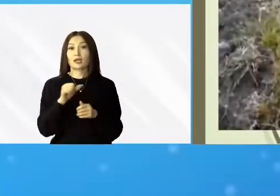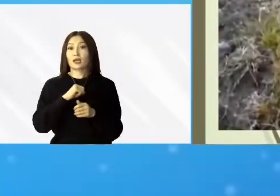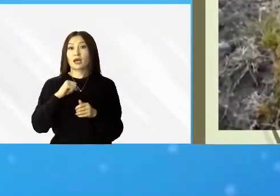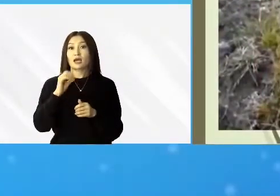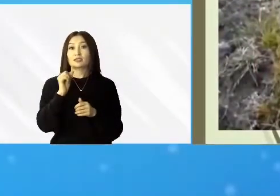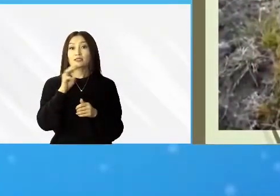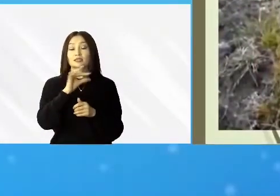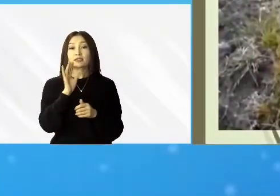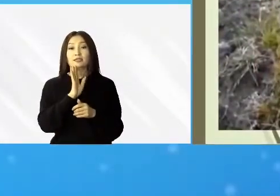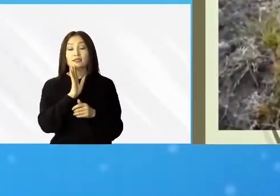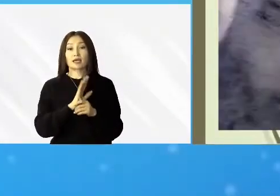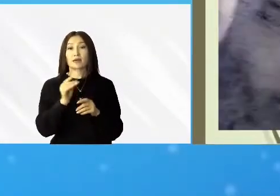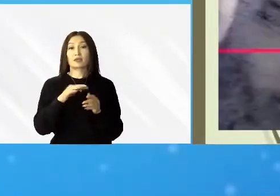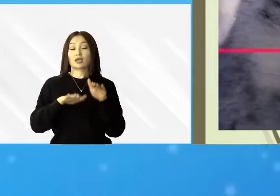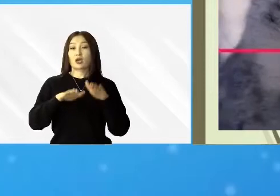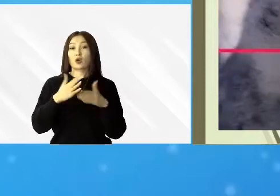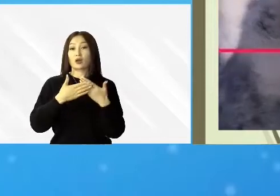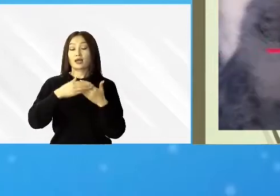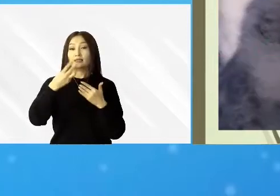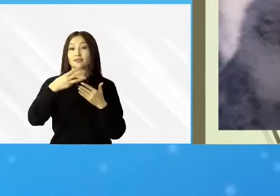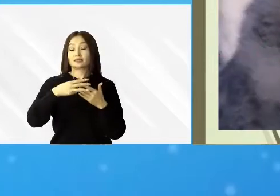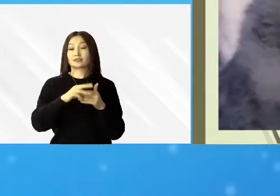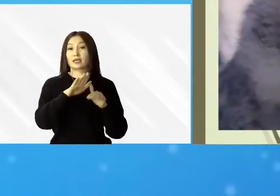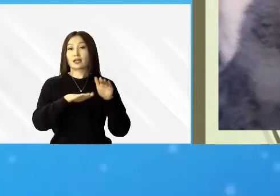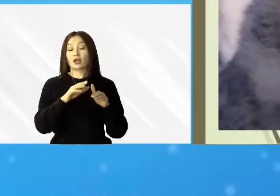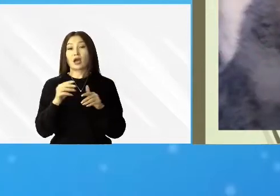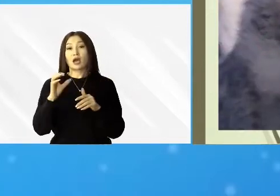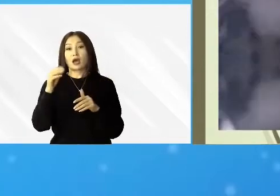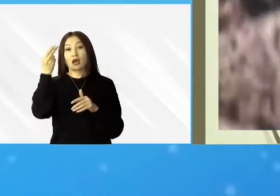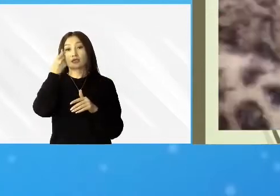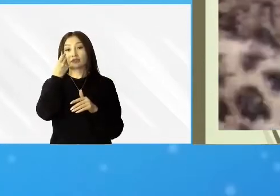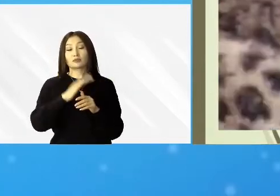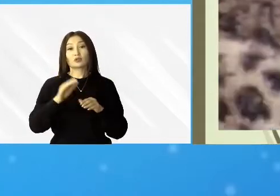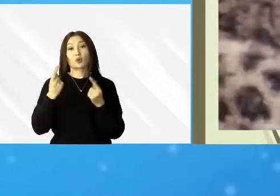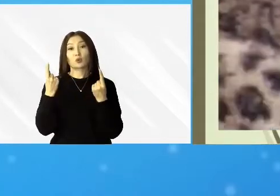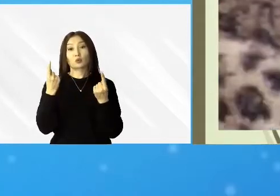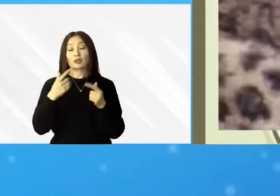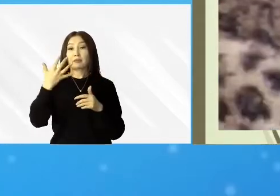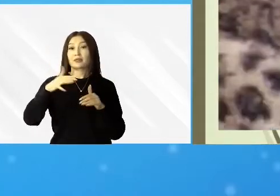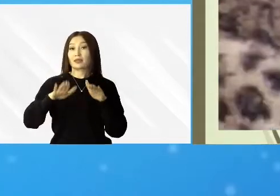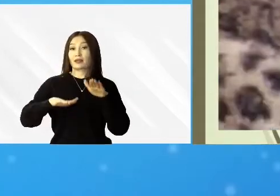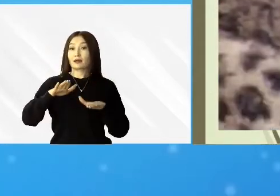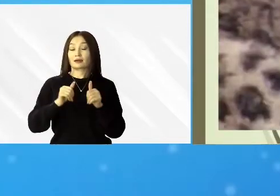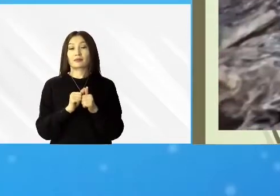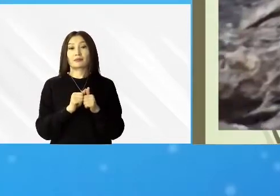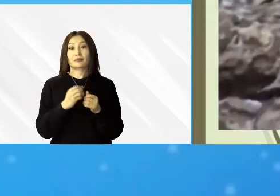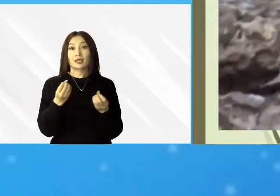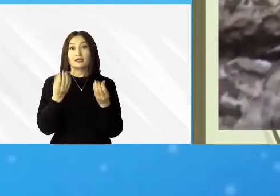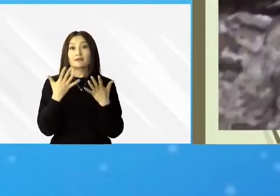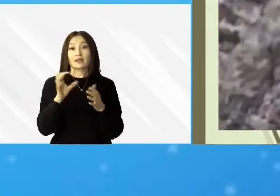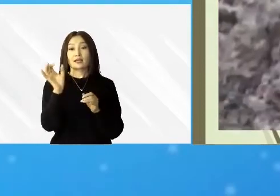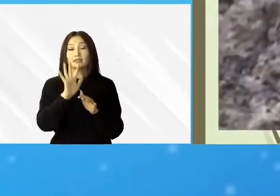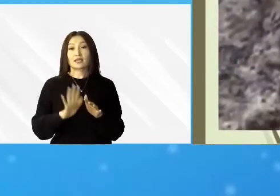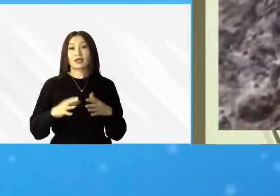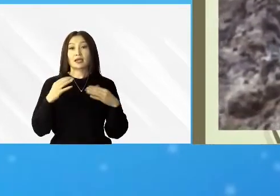Самки ирбиса весят около 30 кг. Самцы крупнее, и их вес может превышать 50 кг. Светло-серый мех